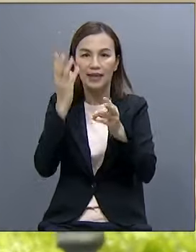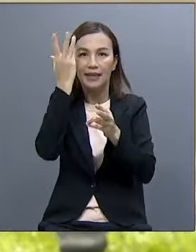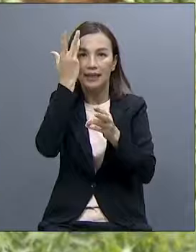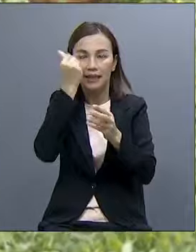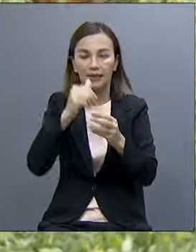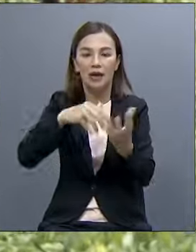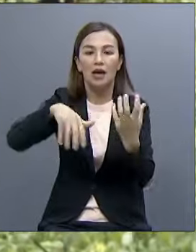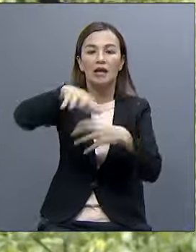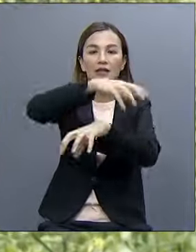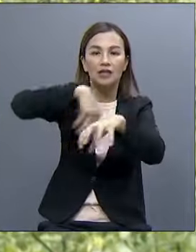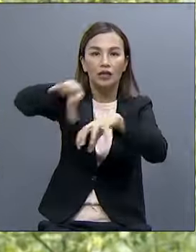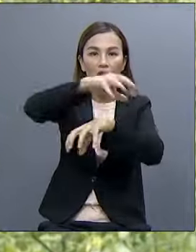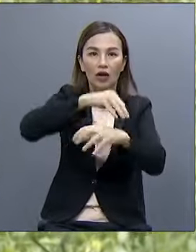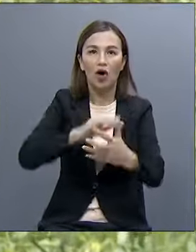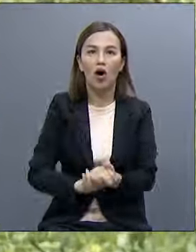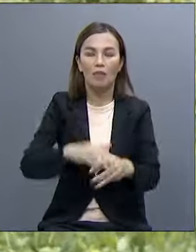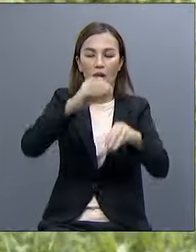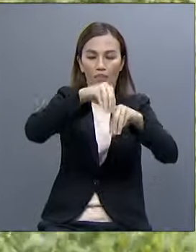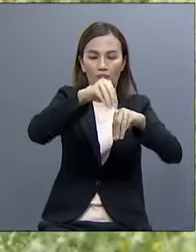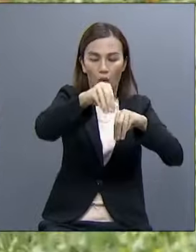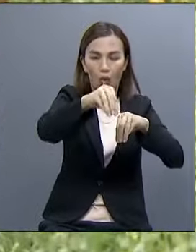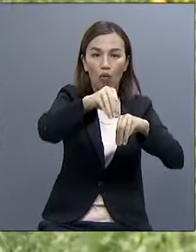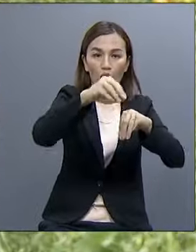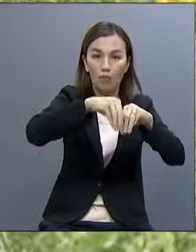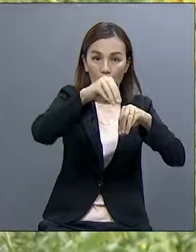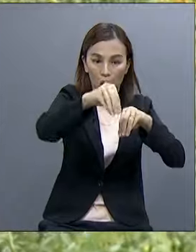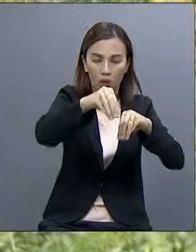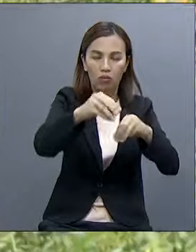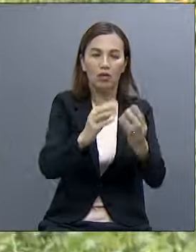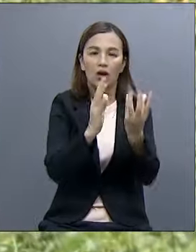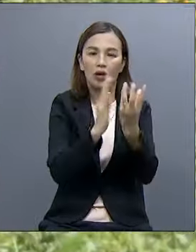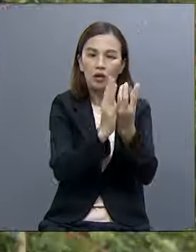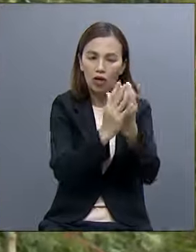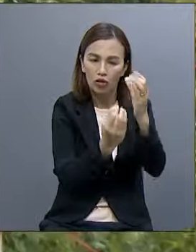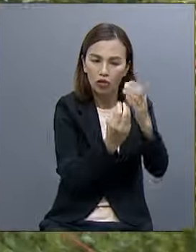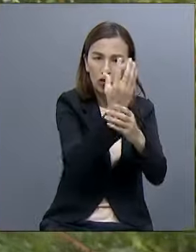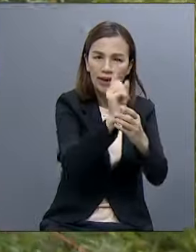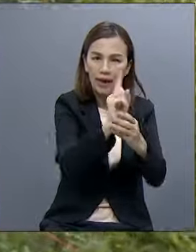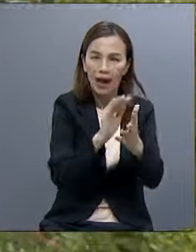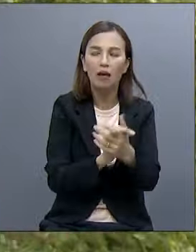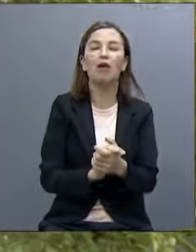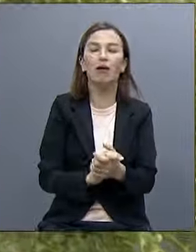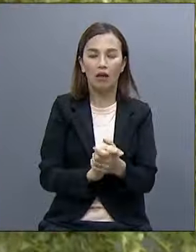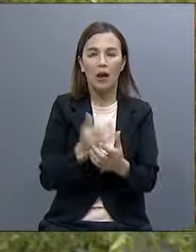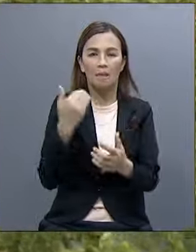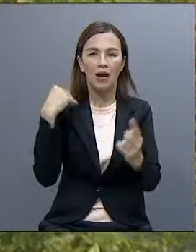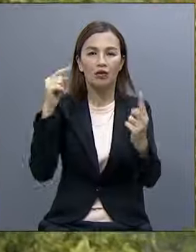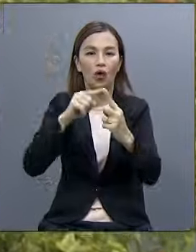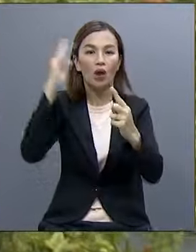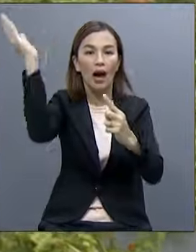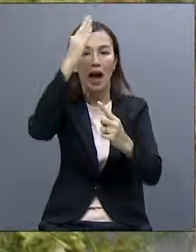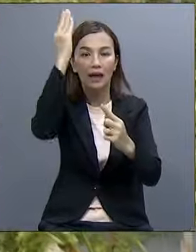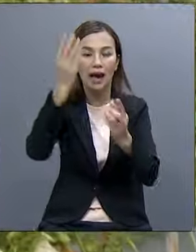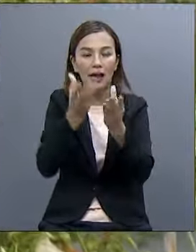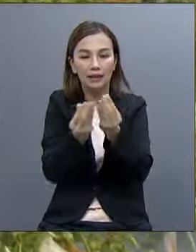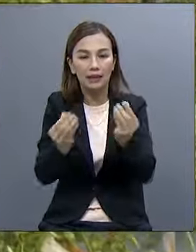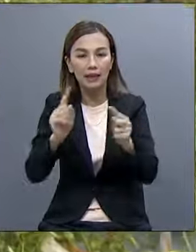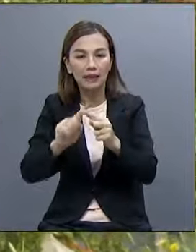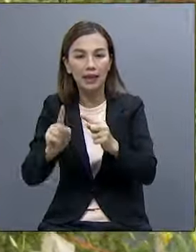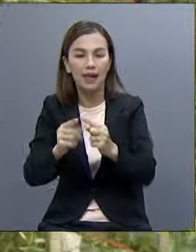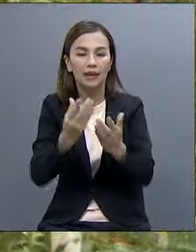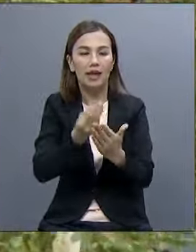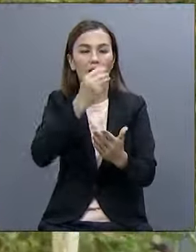วดล้อมรู้จักการปลูกพืชให้เหมาะสมกับสภาพแวดล้อมให้มีรายได้ต่อเนื่องตลอดเราก็มีความรู้สึกที่ภูมิใจก็คือว่าเรามีราย